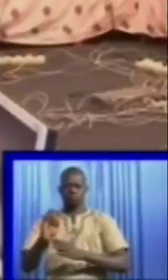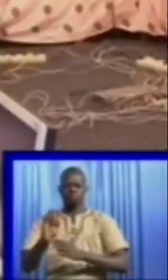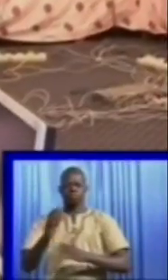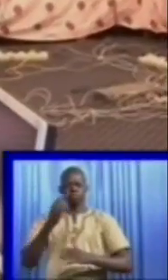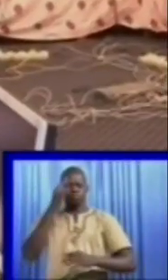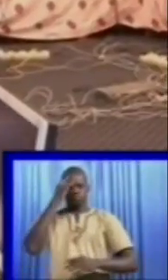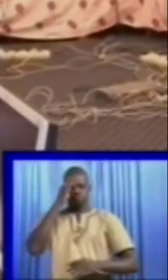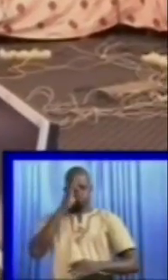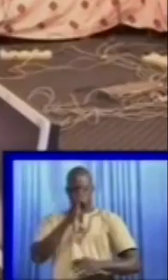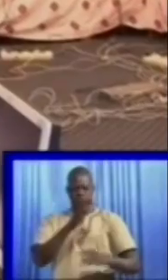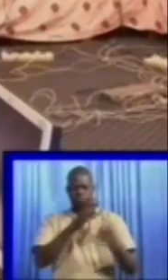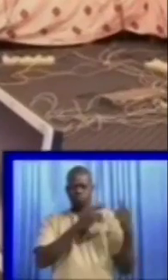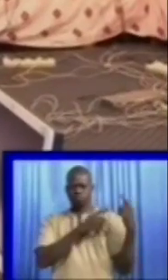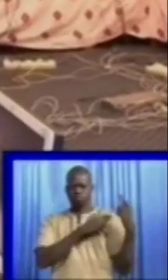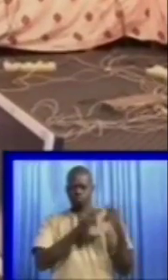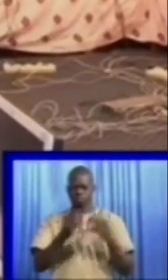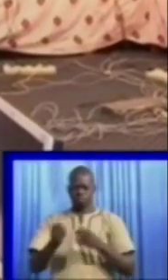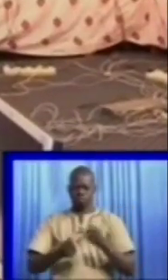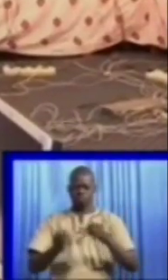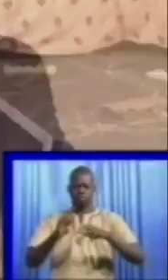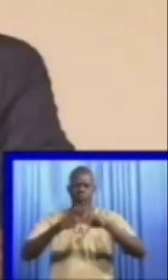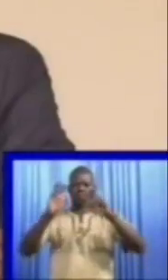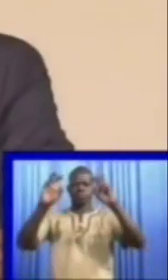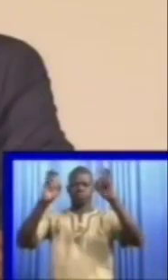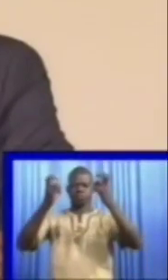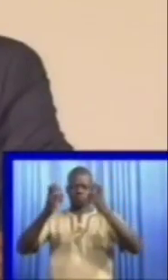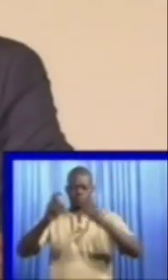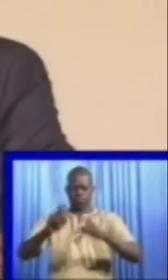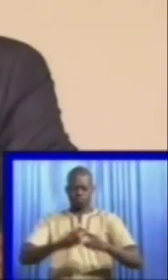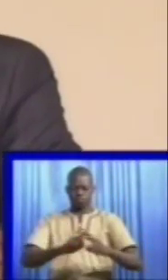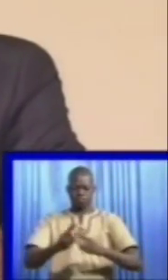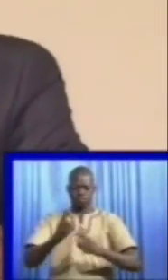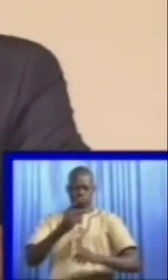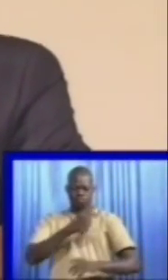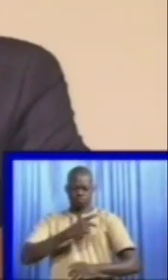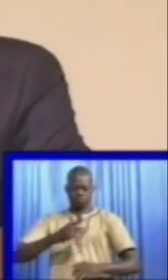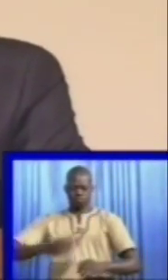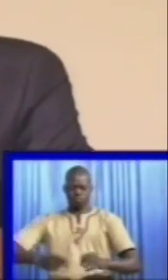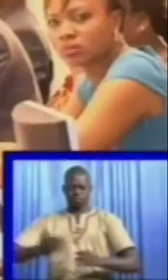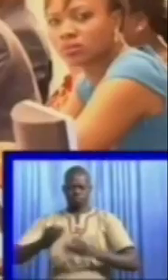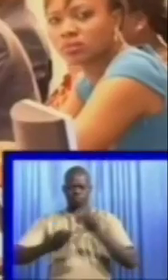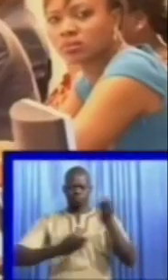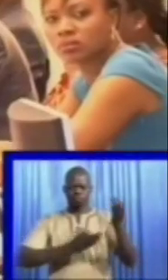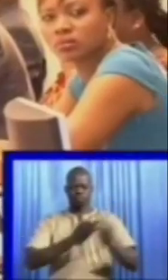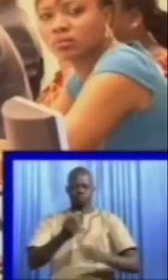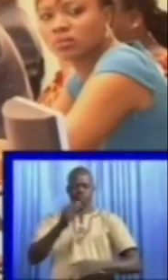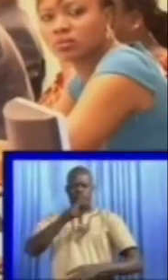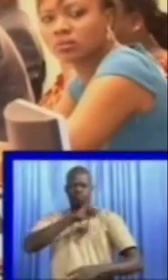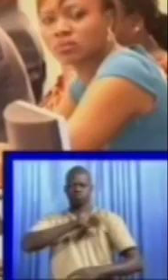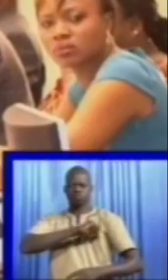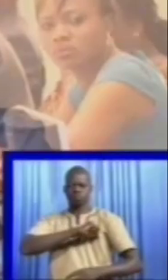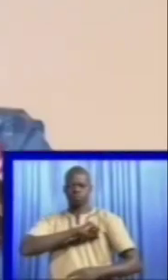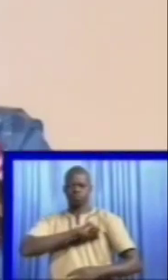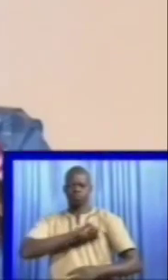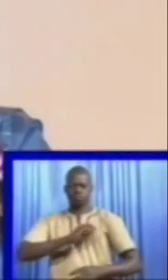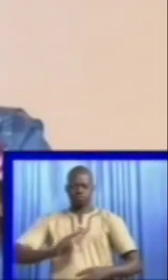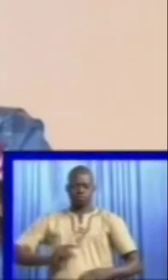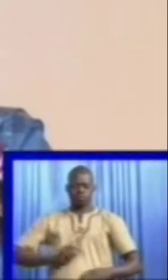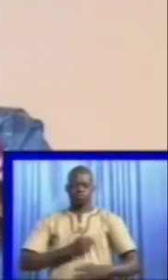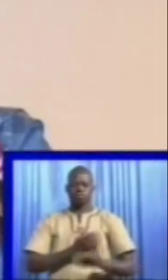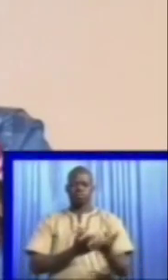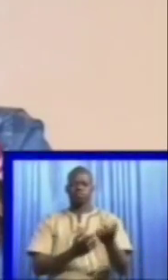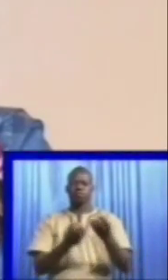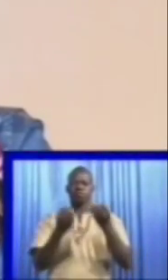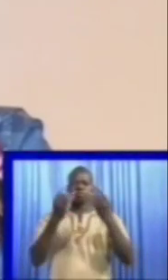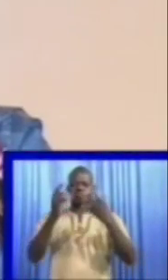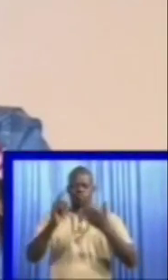de l'administration placé sous le thème « Intranet parlementaire, fonctionnement et avantages ». Nous attendons beaucoup de ces